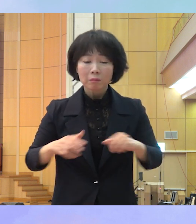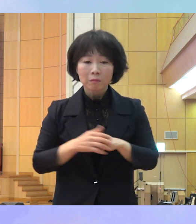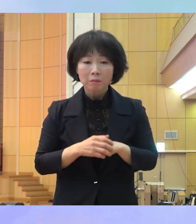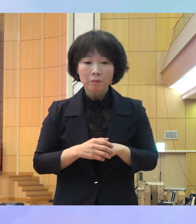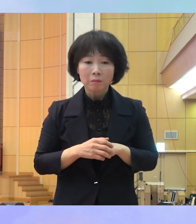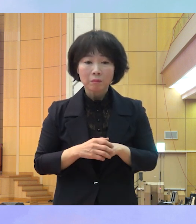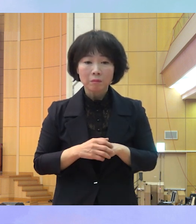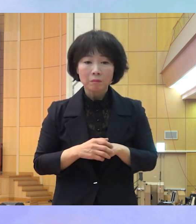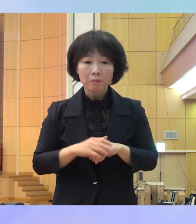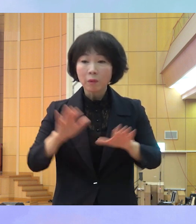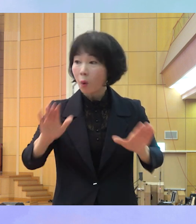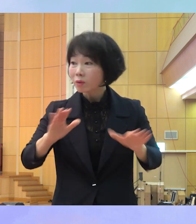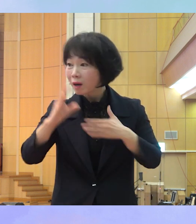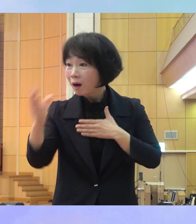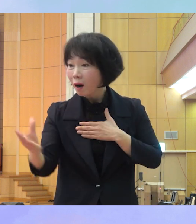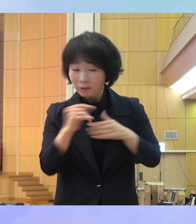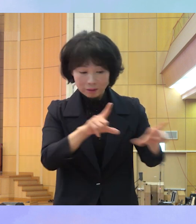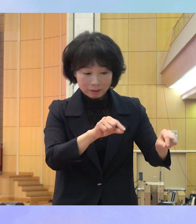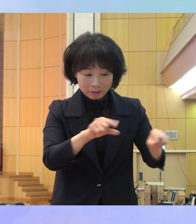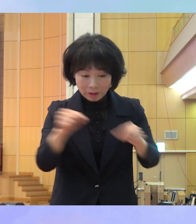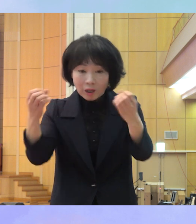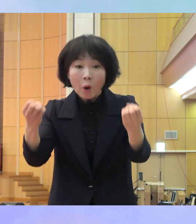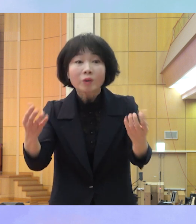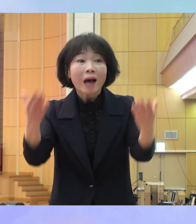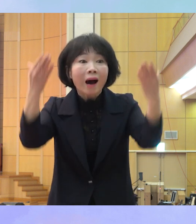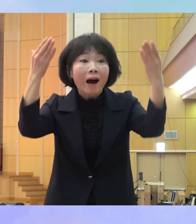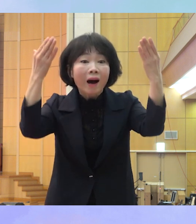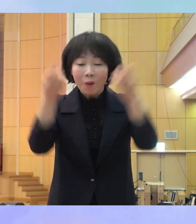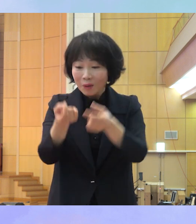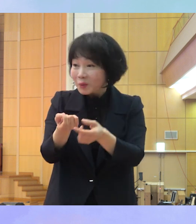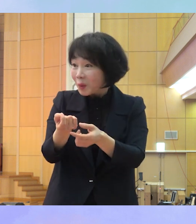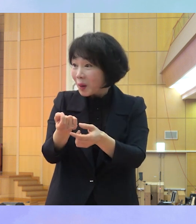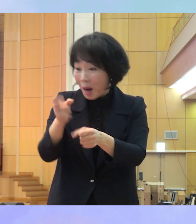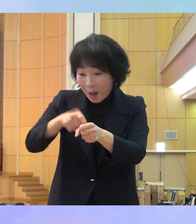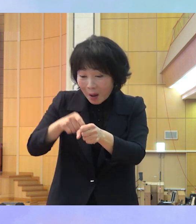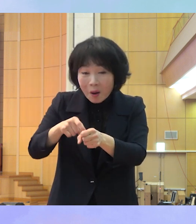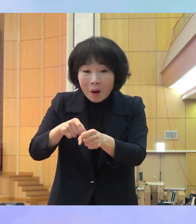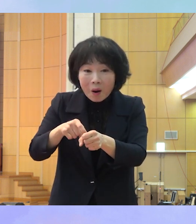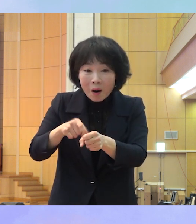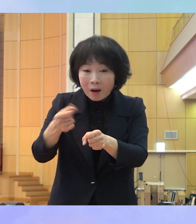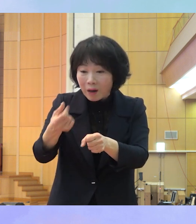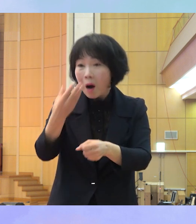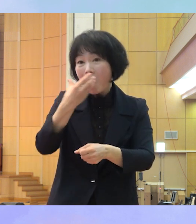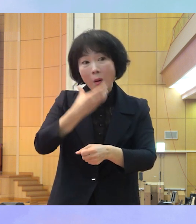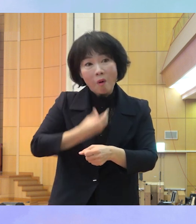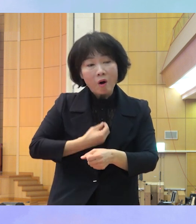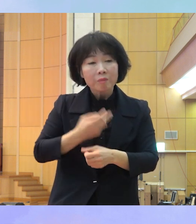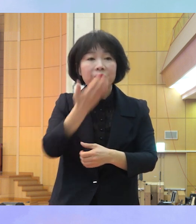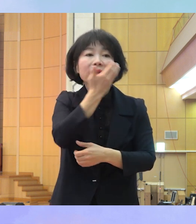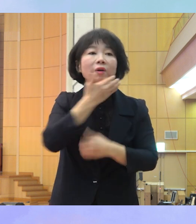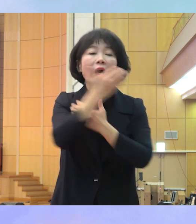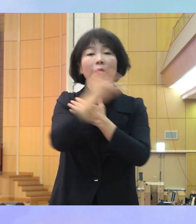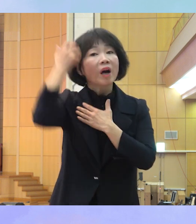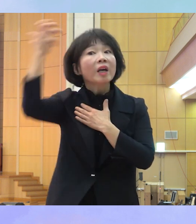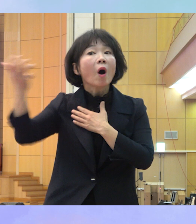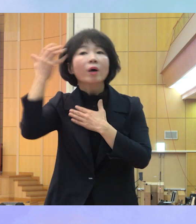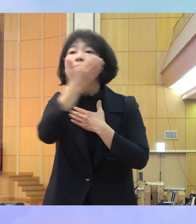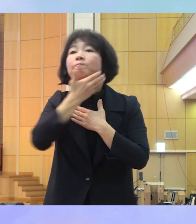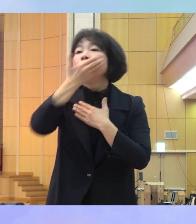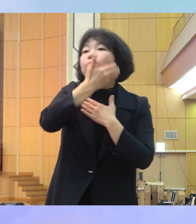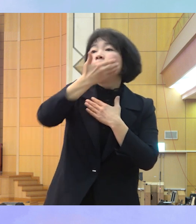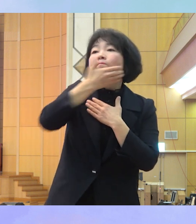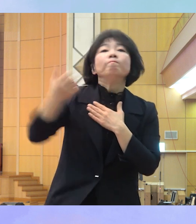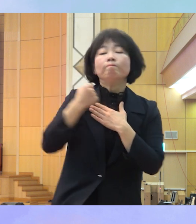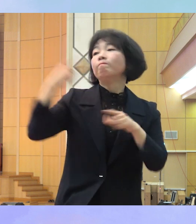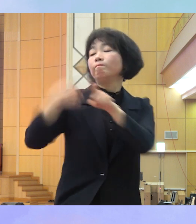뭐냐? 이게 정말 영양소라는 거죠. 밥을 먹었으면 그것이 영양소로 바뀌어가지고